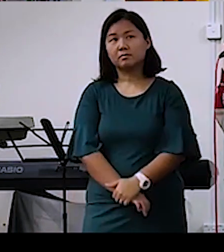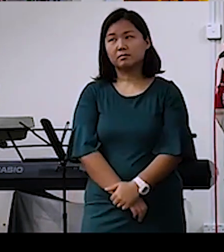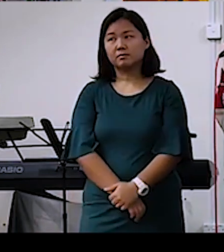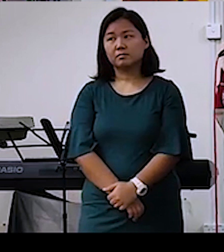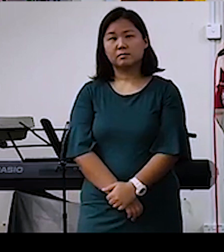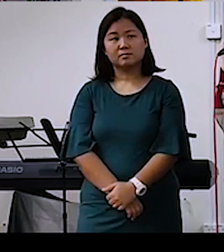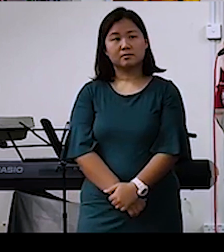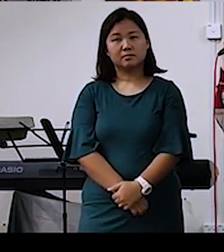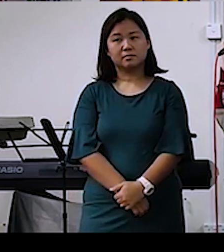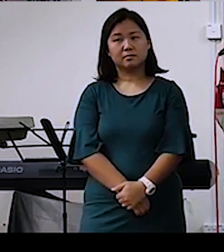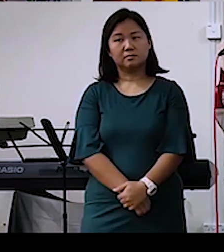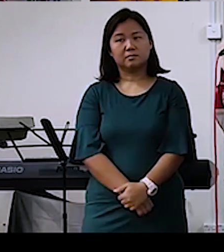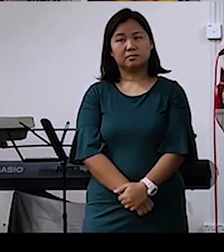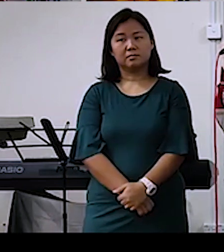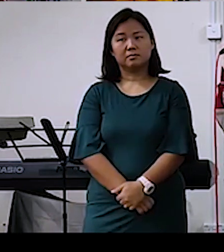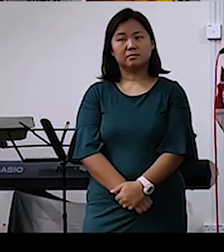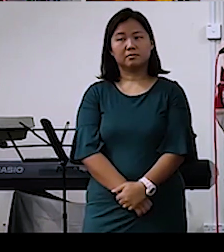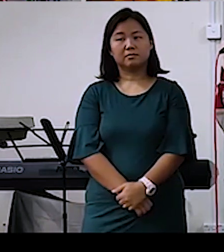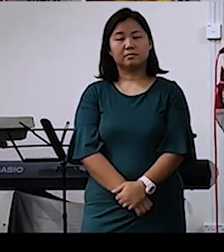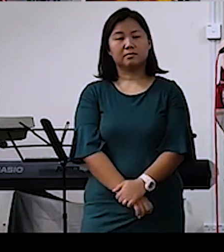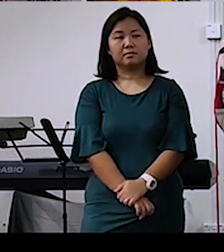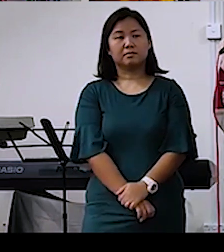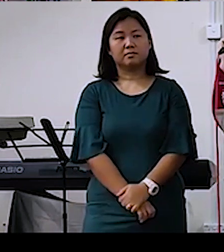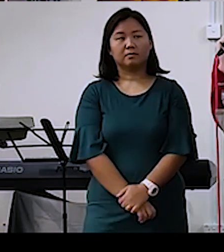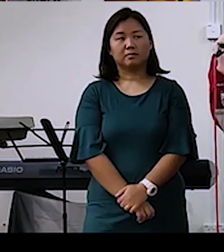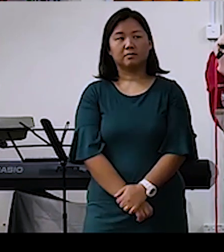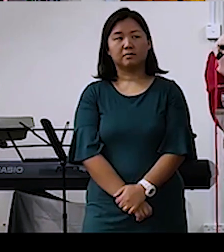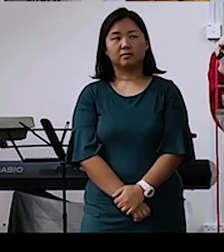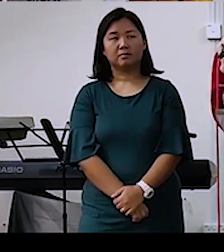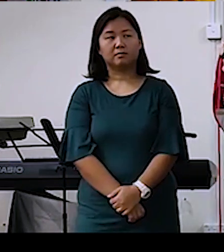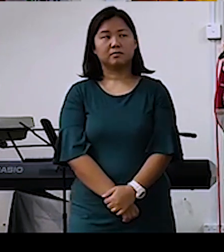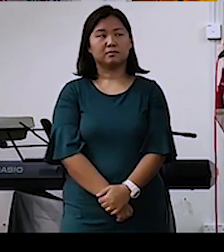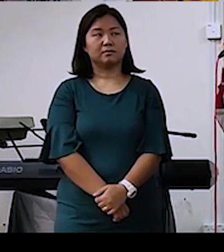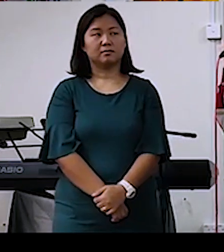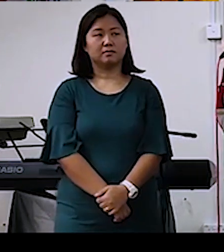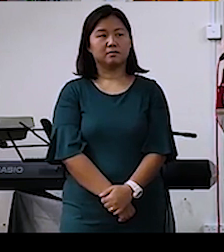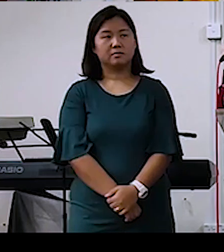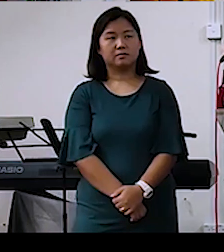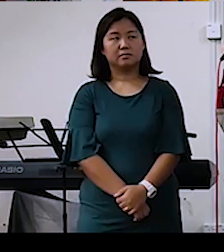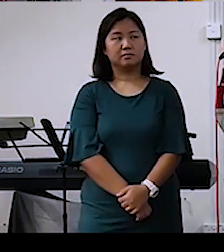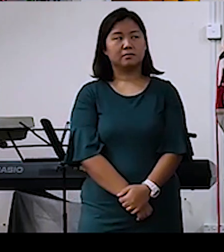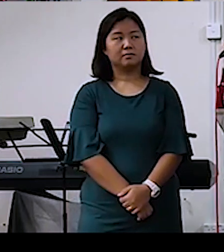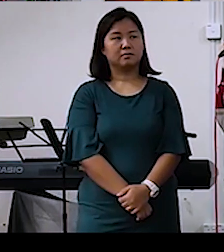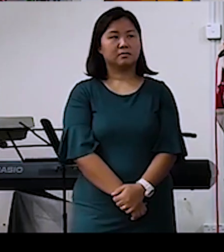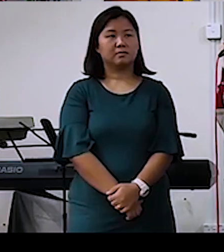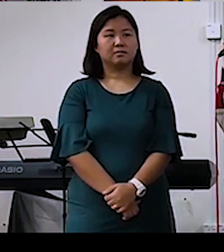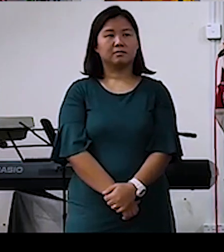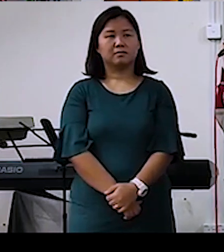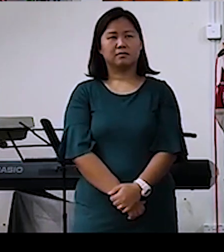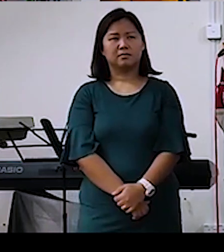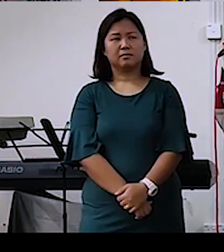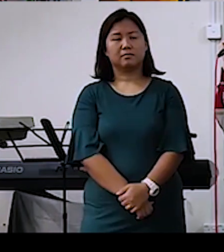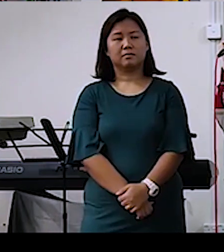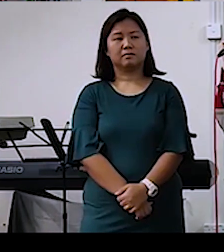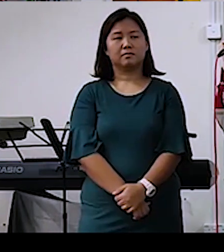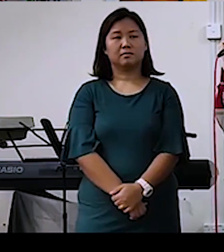但是因为神怜悯我们，让我们有这个机会呢能够来服侍神。受了这职分就不上胆，那么我们也要清楚知道，当我们来服侍神